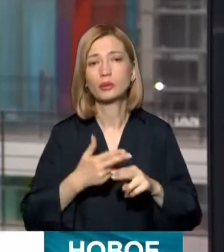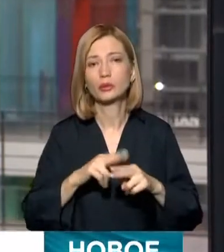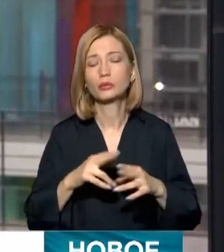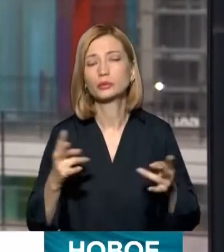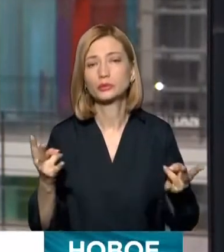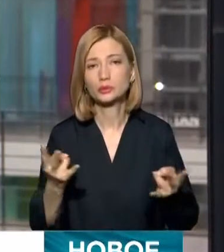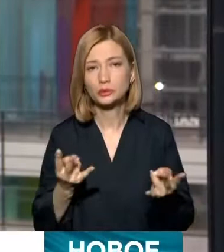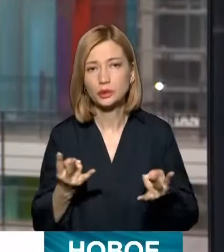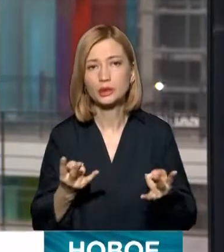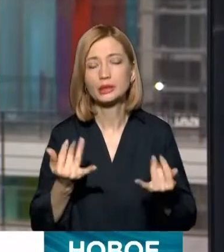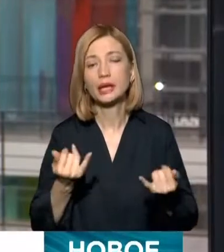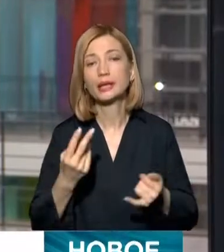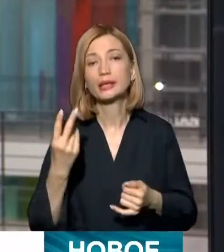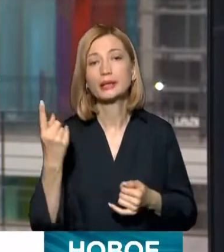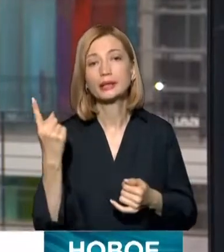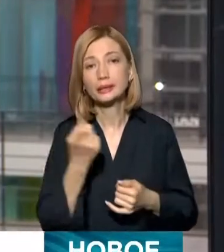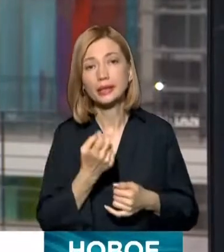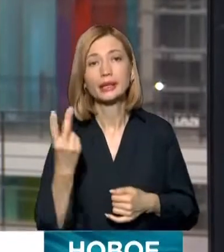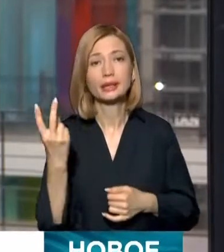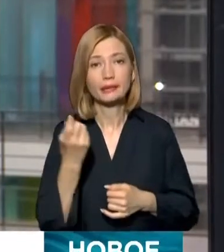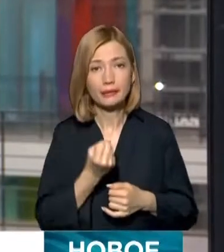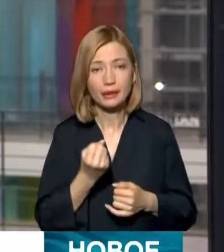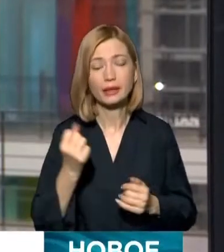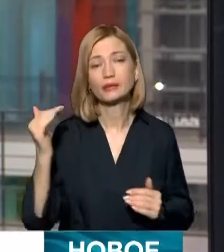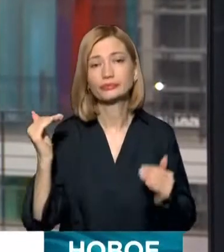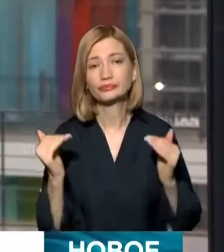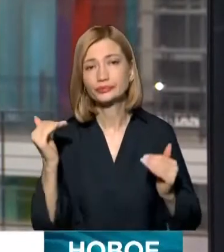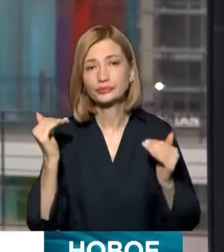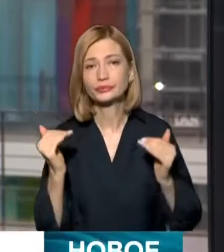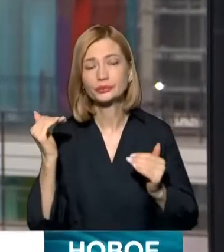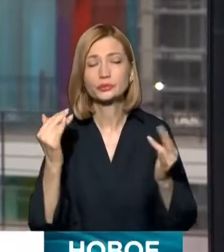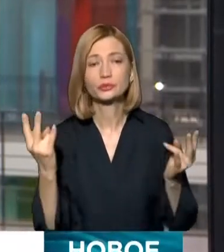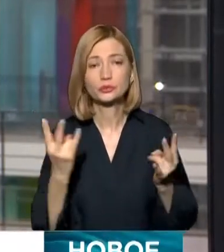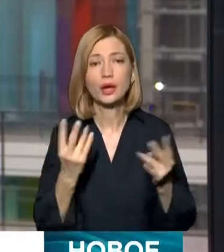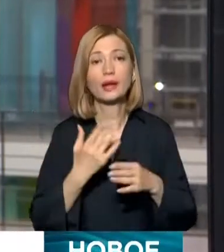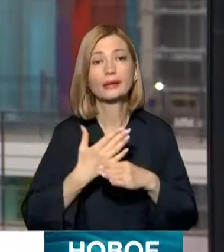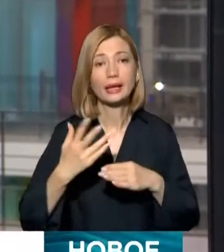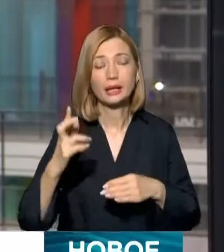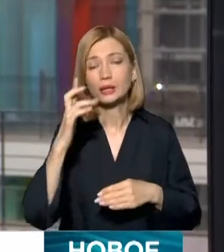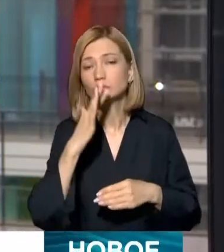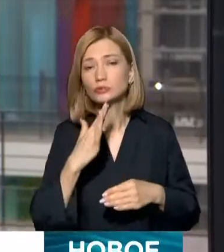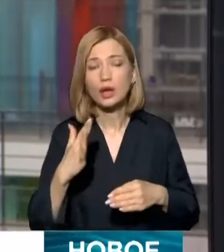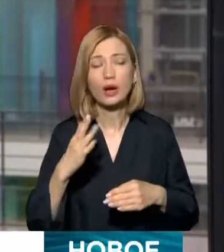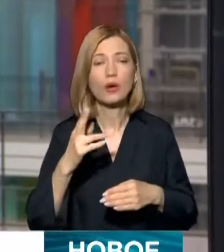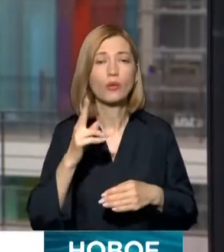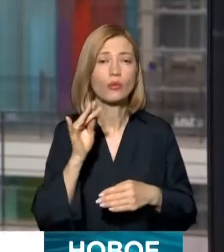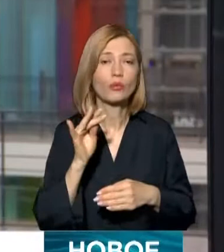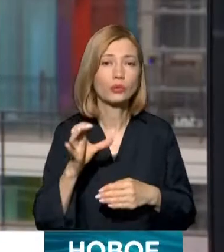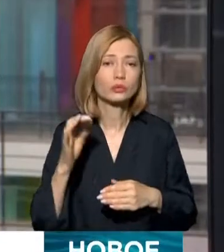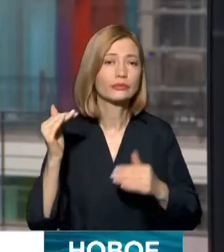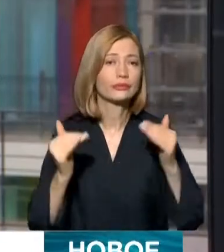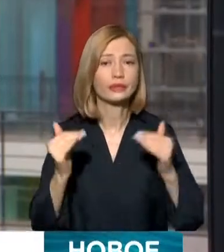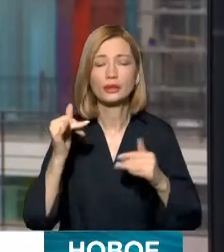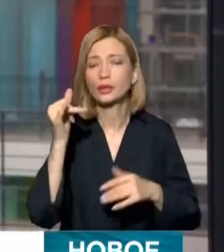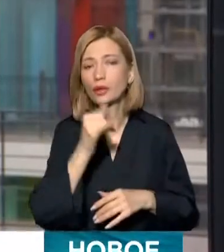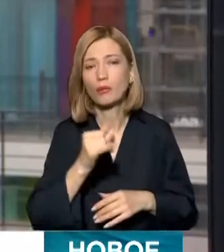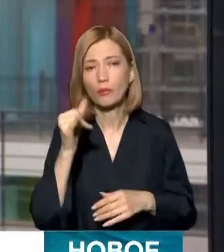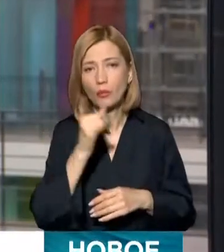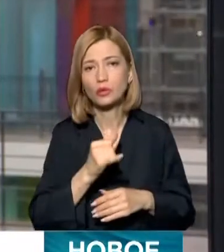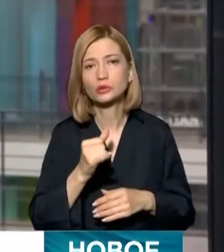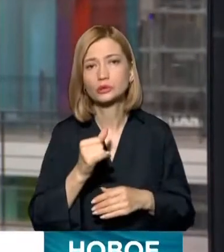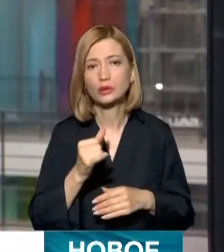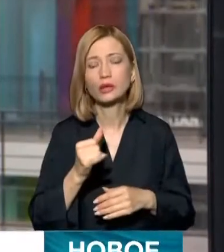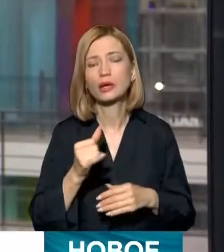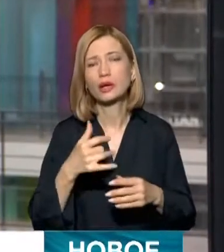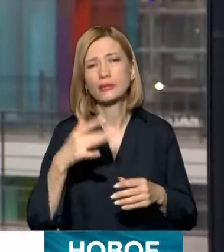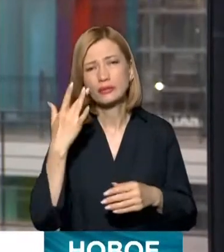на самом деле вот сейчас неделю-две просто сдержать интервенциями. А дальше государство сделать с курсом ничего не может. Единственное, что может сделать государство, то, что я всегда на всех